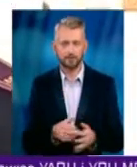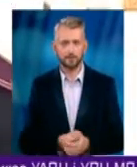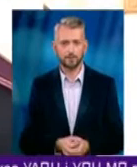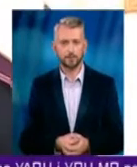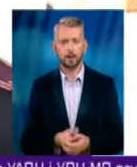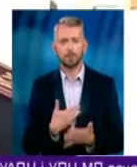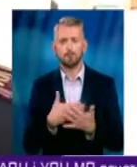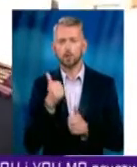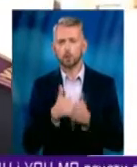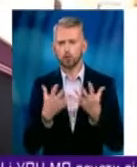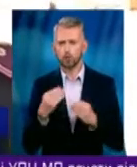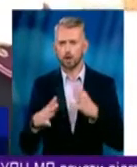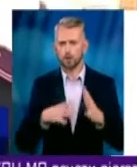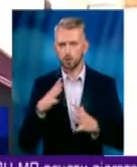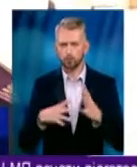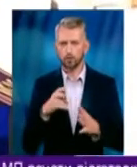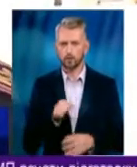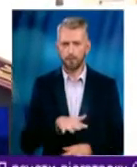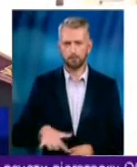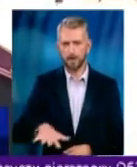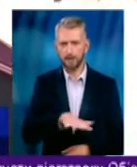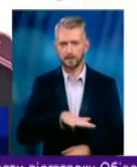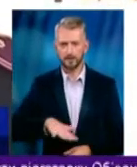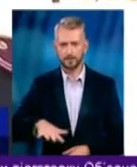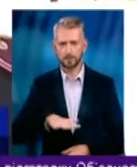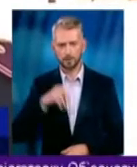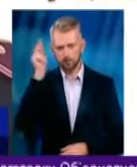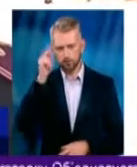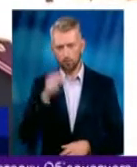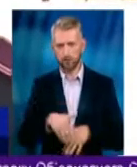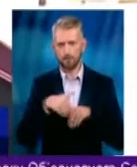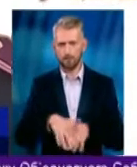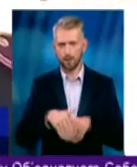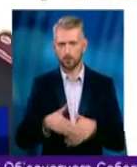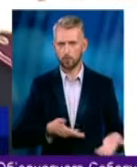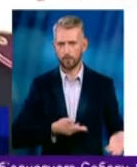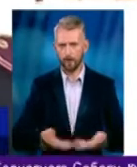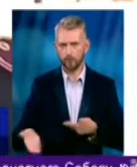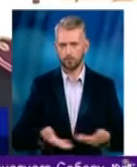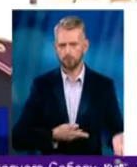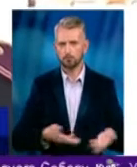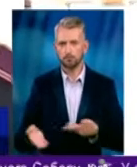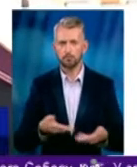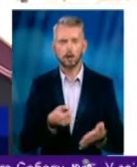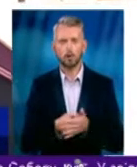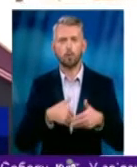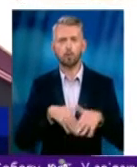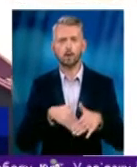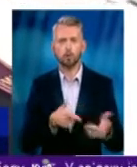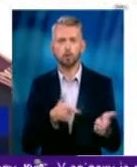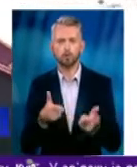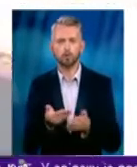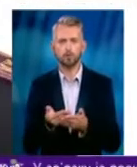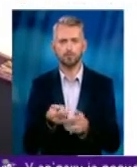майже кожного дня тренуємося на плаці, вчимося марширувати, і от До параду ми готувалися за